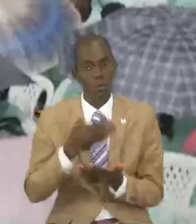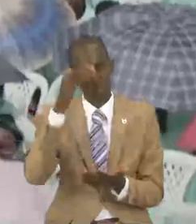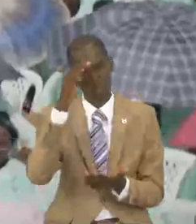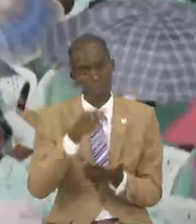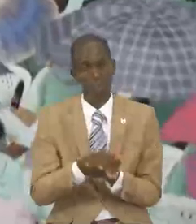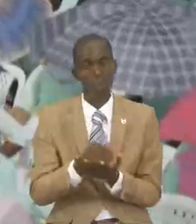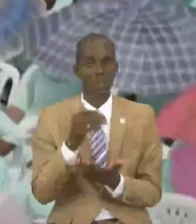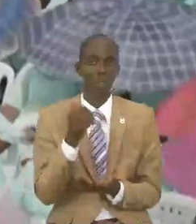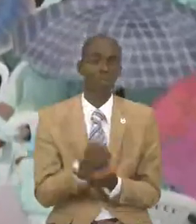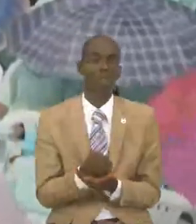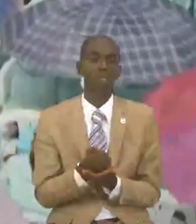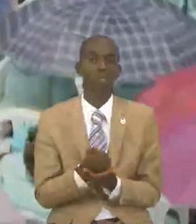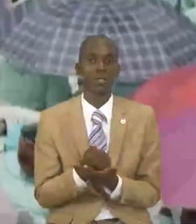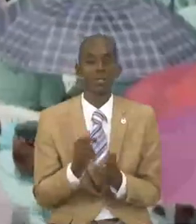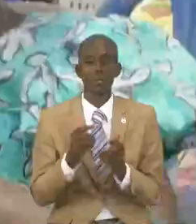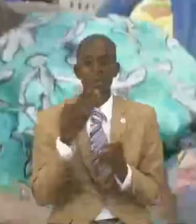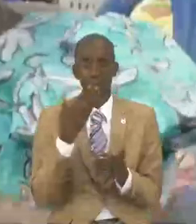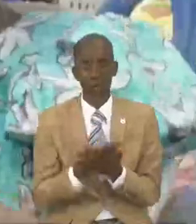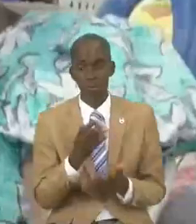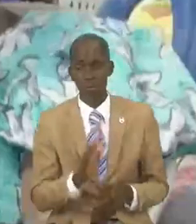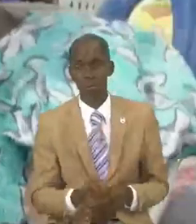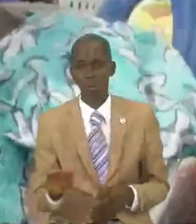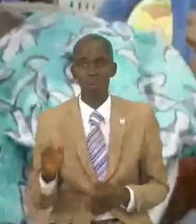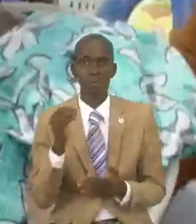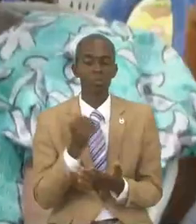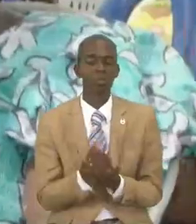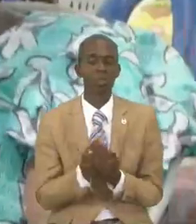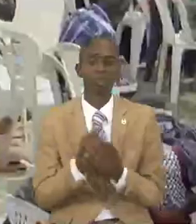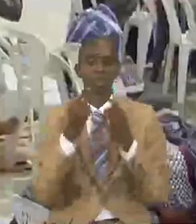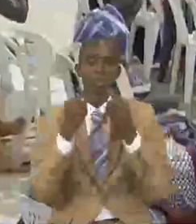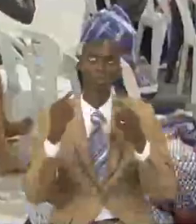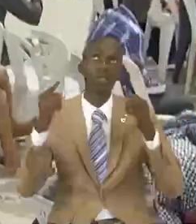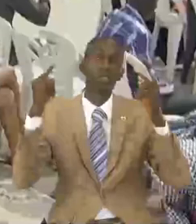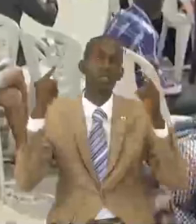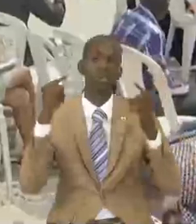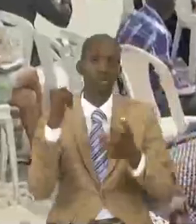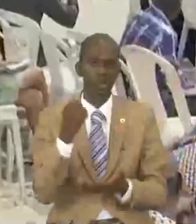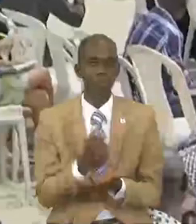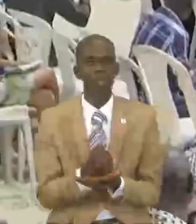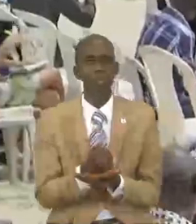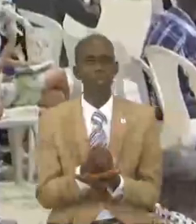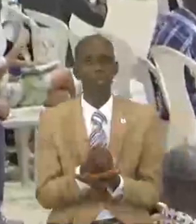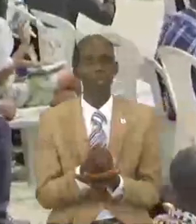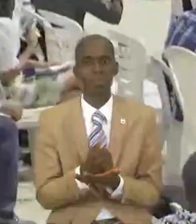mari, de grands enfants, le succès,